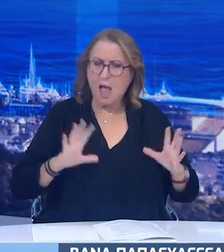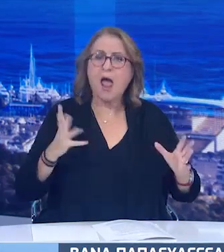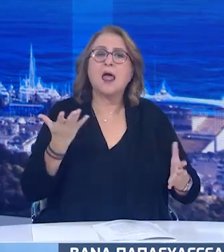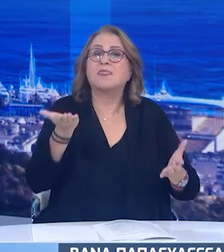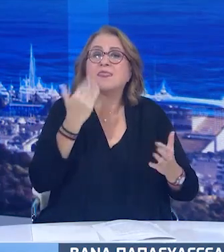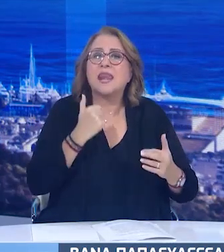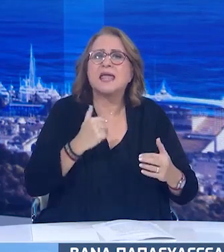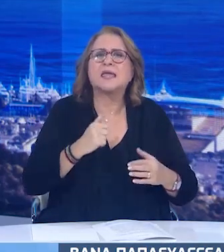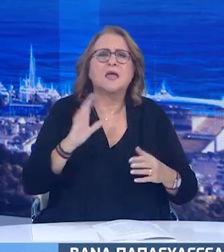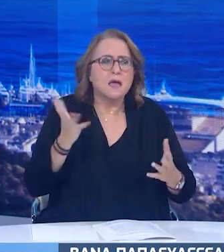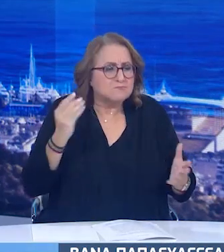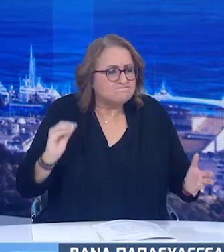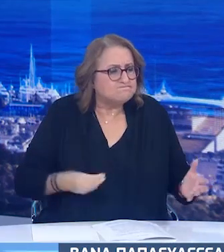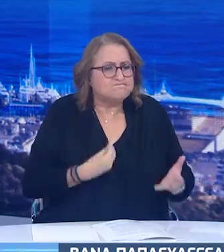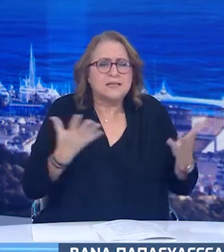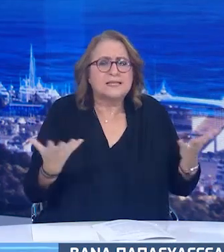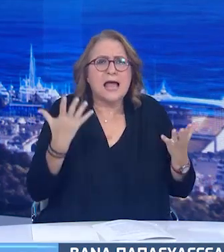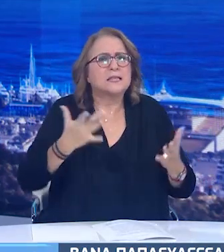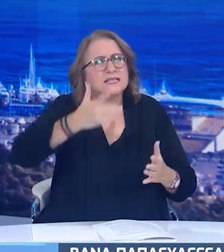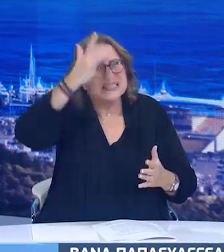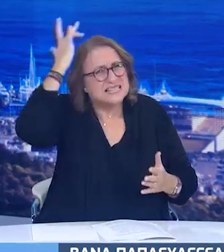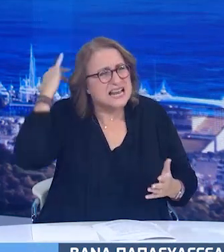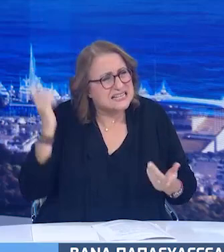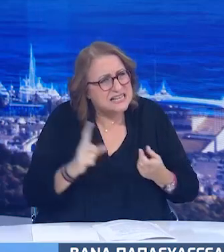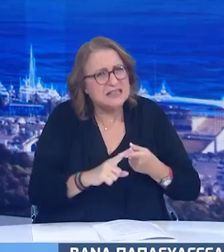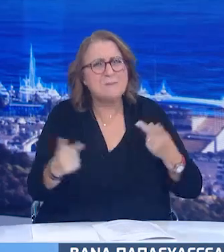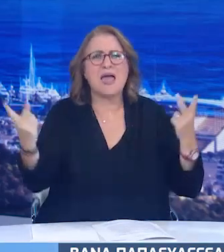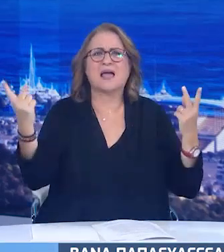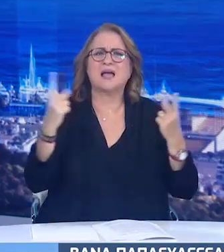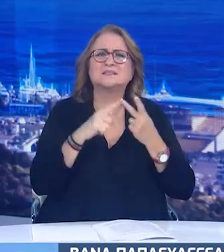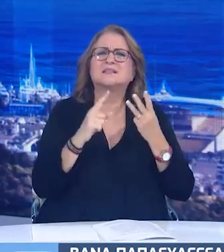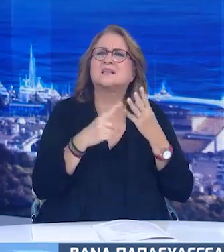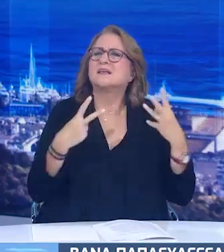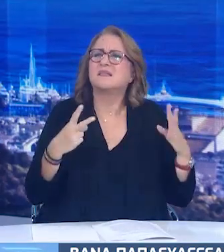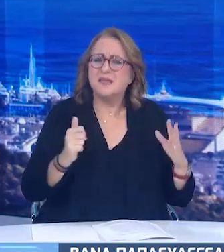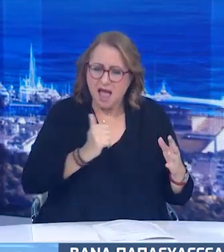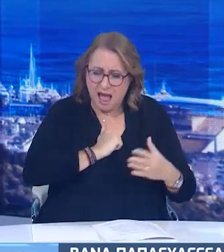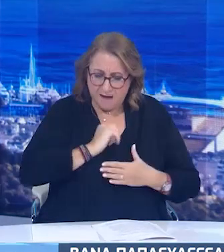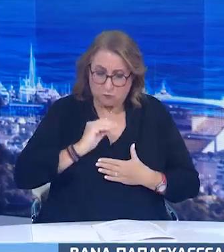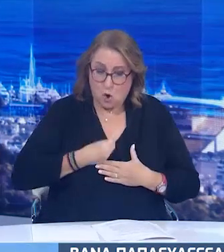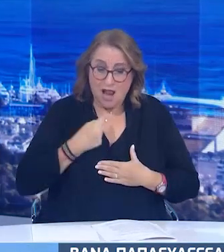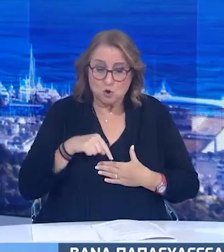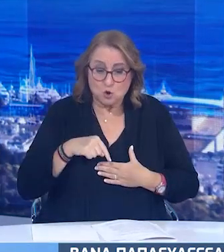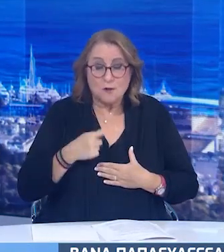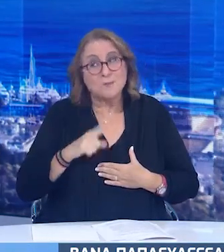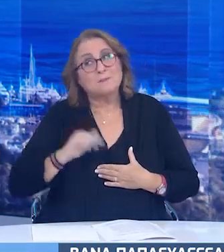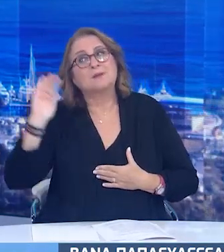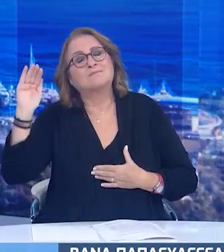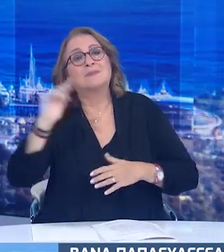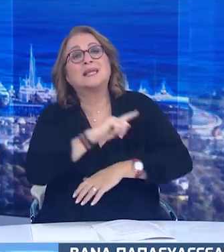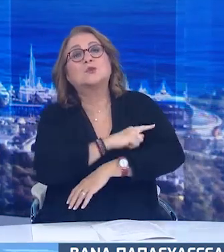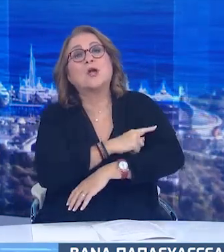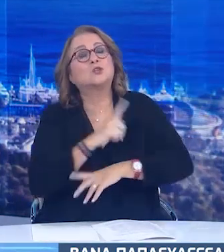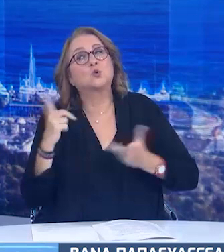συμβουλευτεί τον γιατρό του που γνωρίζει καλύτερα το βαθμό νοσοκαταστολής που προέρχεται είτε από το υποκείμενο νόσημα είτε από την αγωγή που παίρνει και σύμφωνα